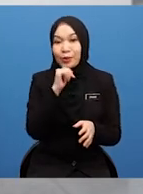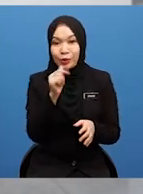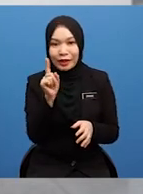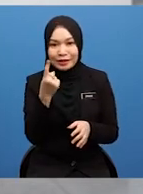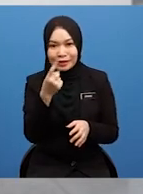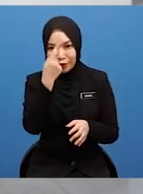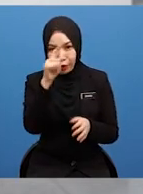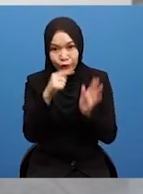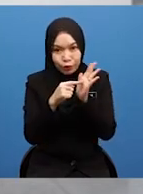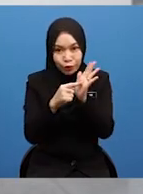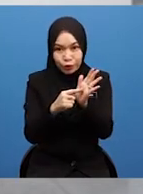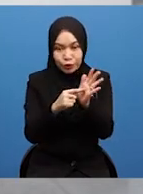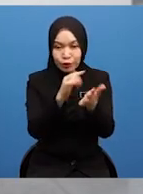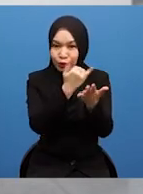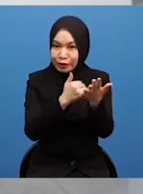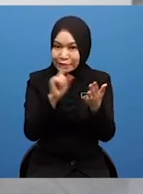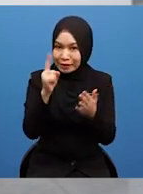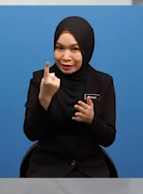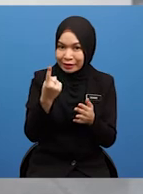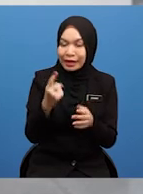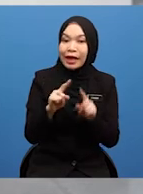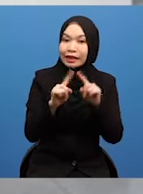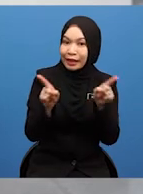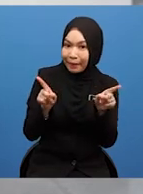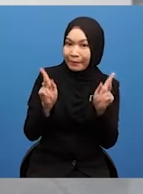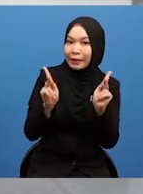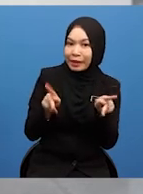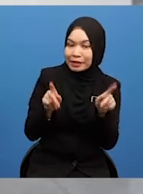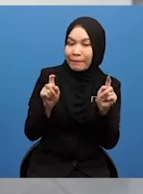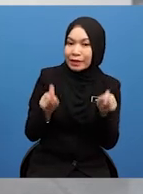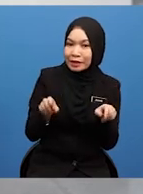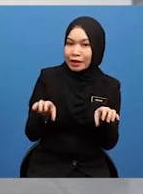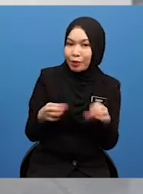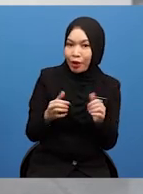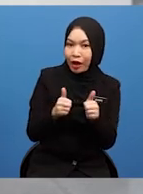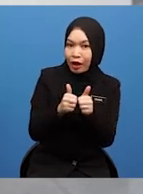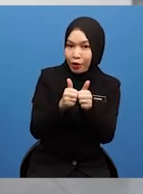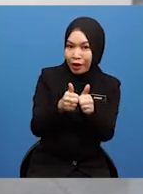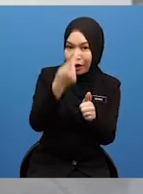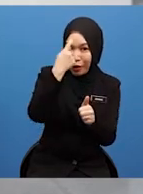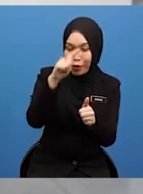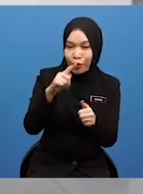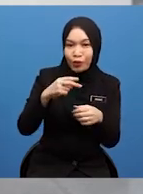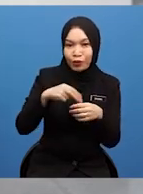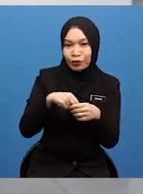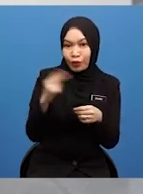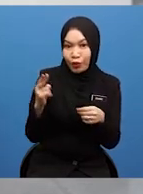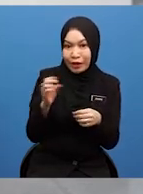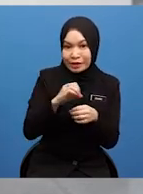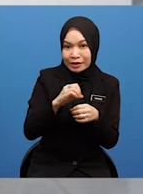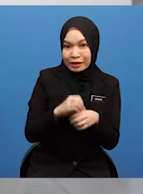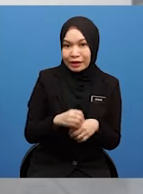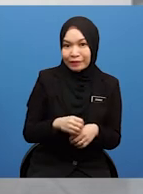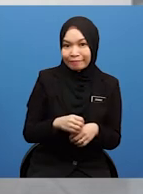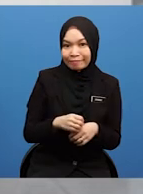tapi paja-paja mesti membuat apresiasi terhadap setiap hasil karya yang telah dihasilkan kita teruskan dengan